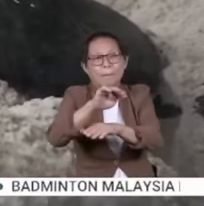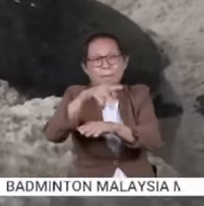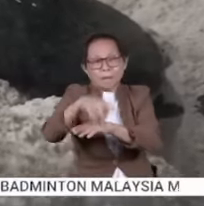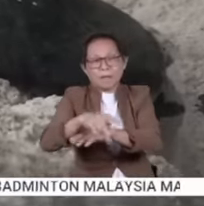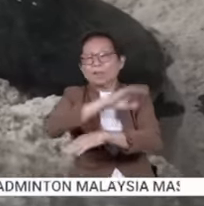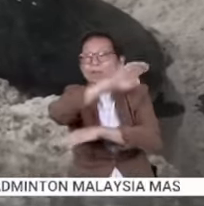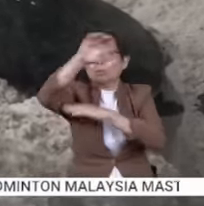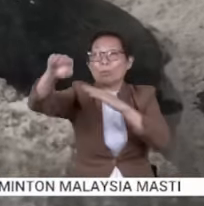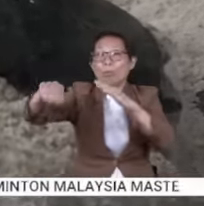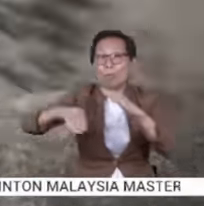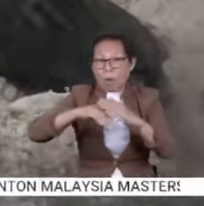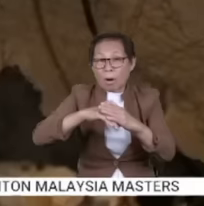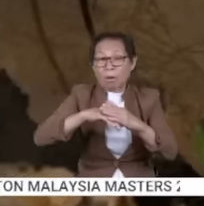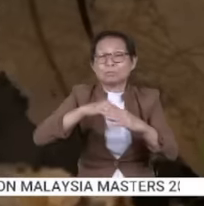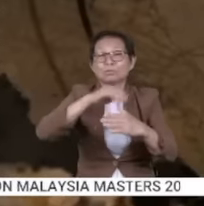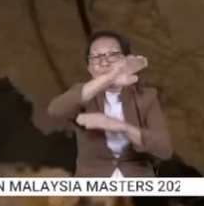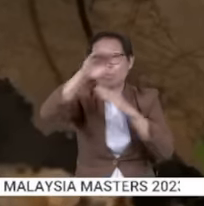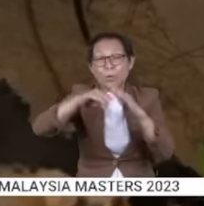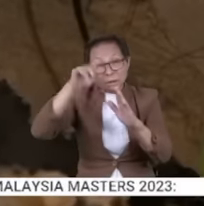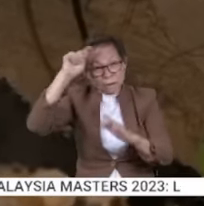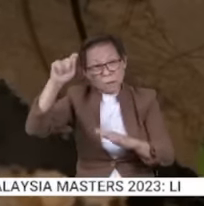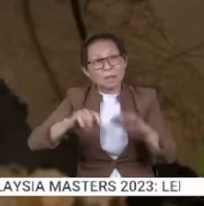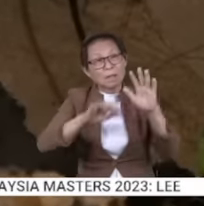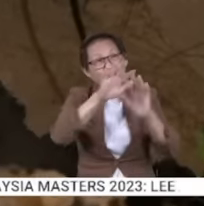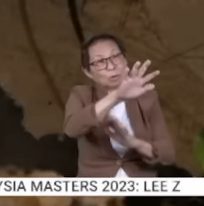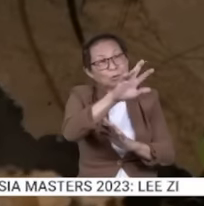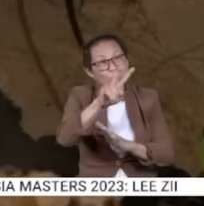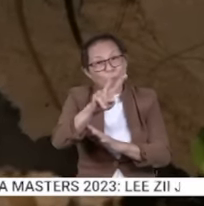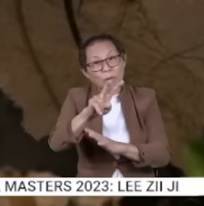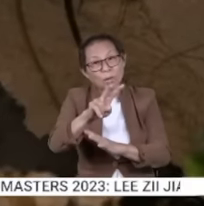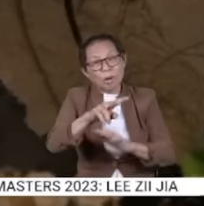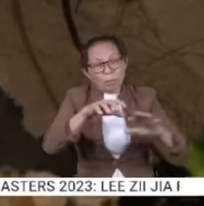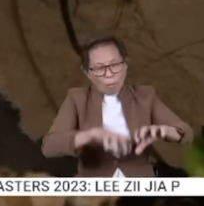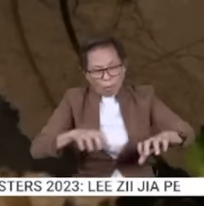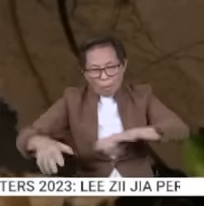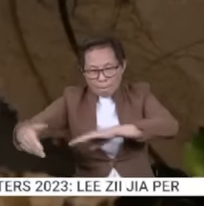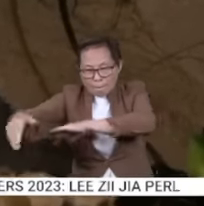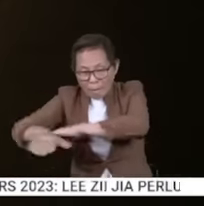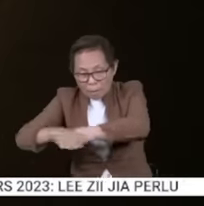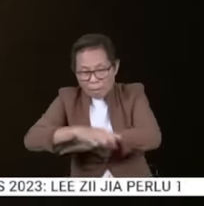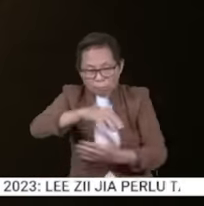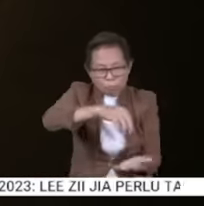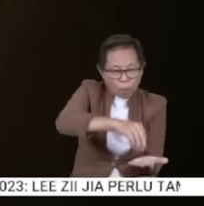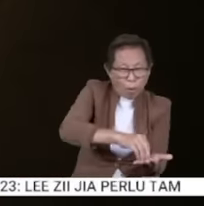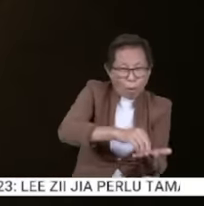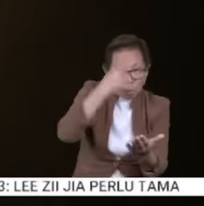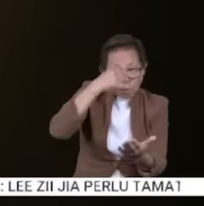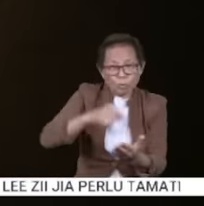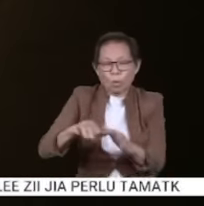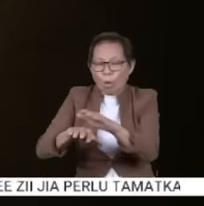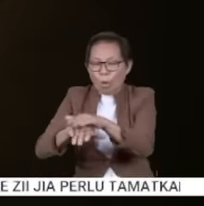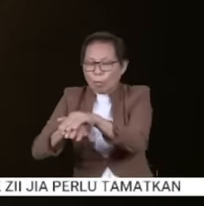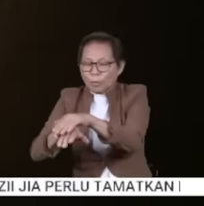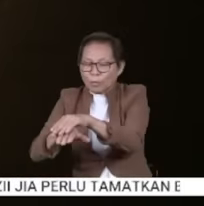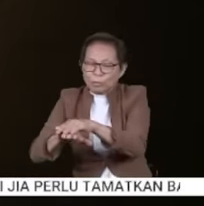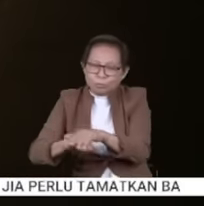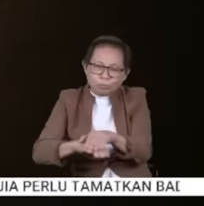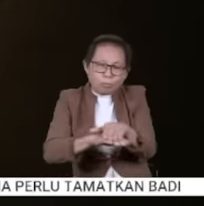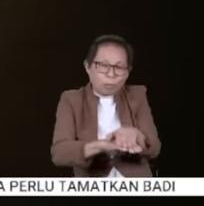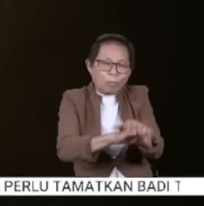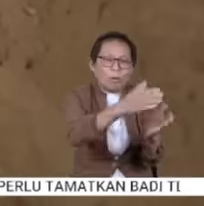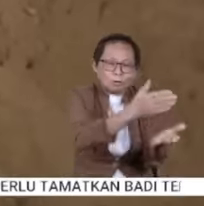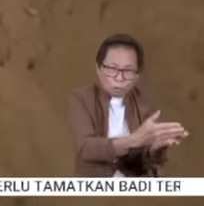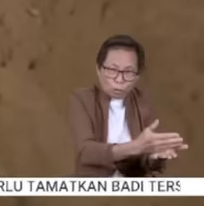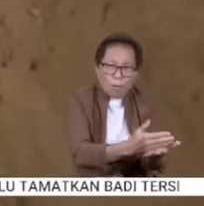keseluruhannya di Trengganu terdapat 52 kawasan pantai yang menjadi lokasi pendaratan penyu laporan